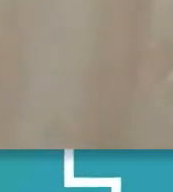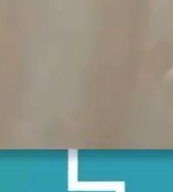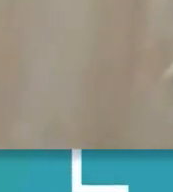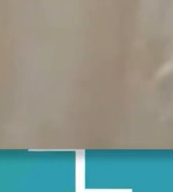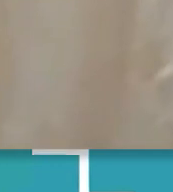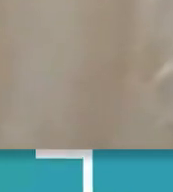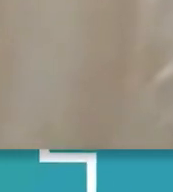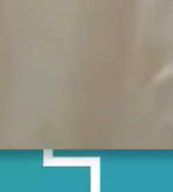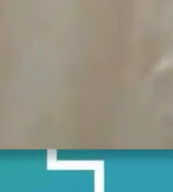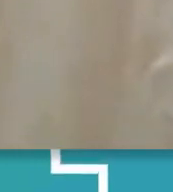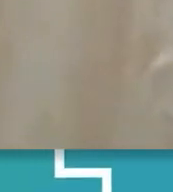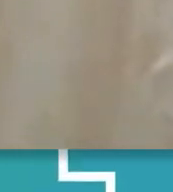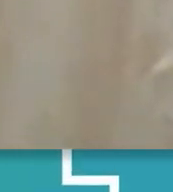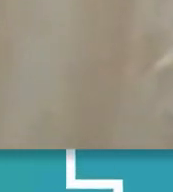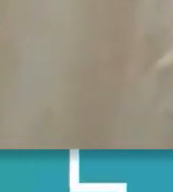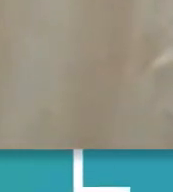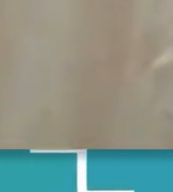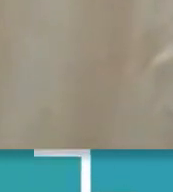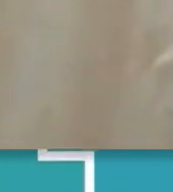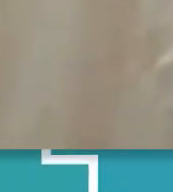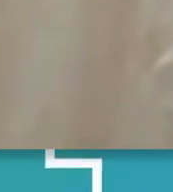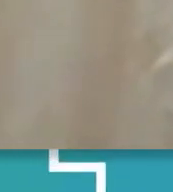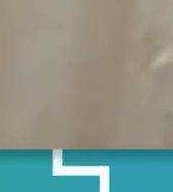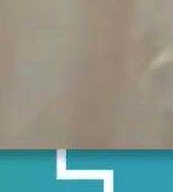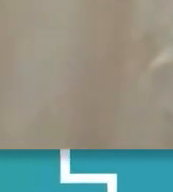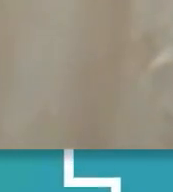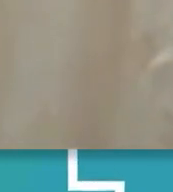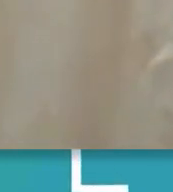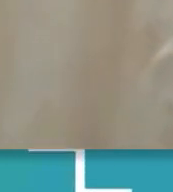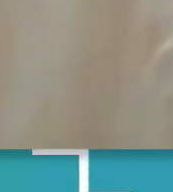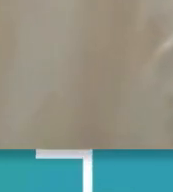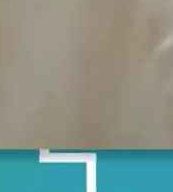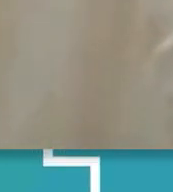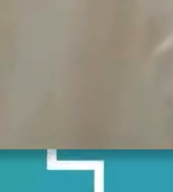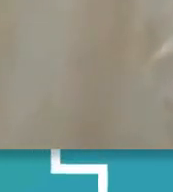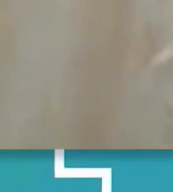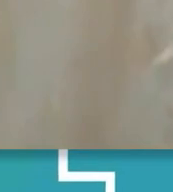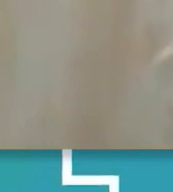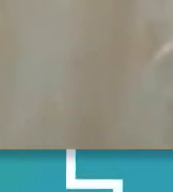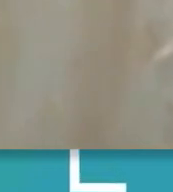ilmu kepada kita terima kasih bye